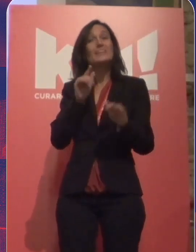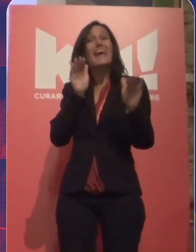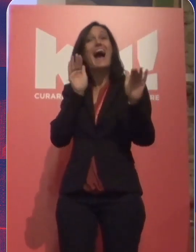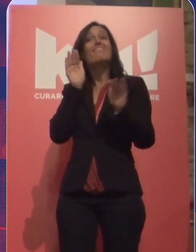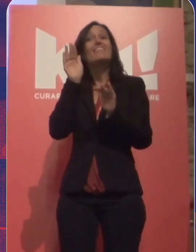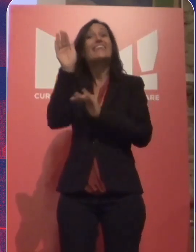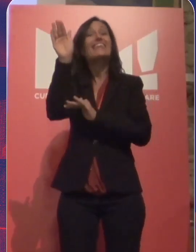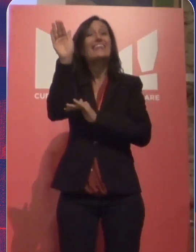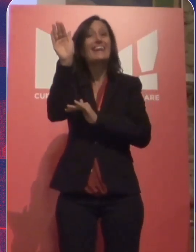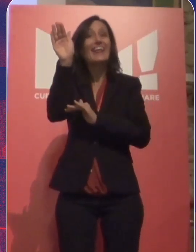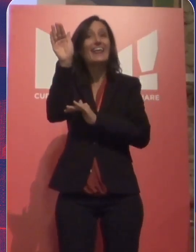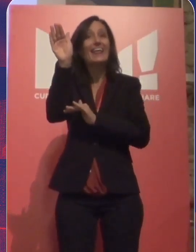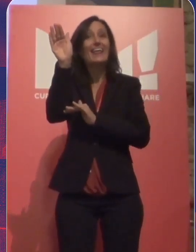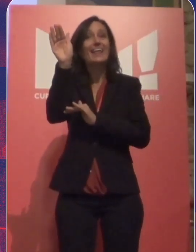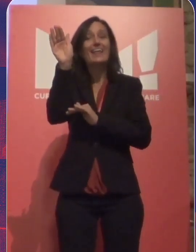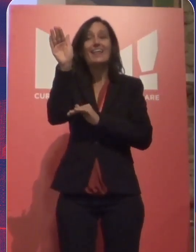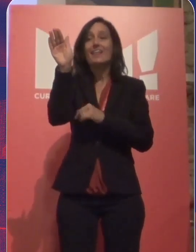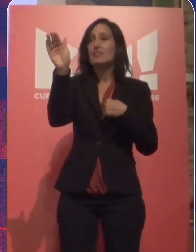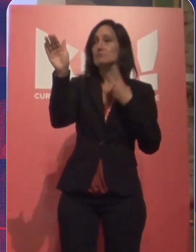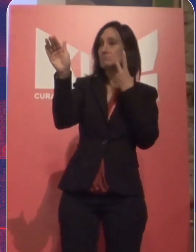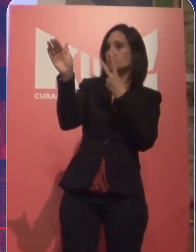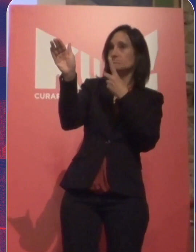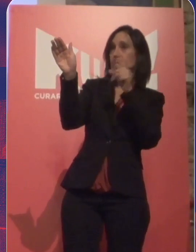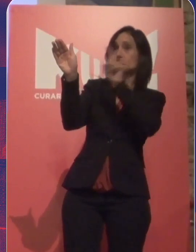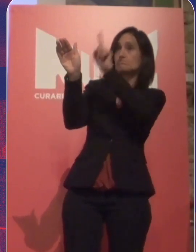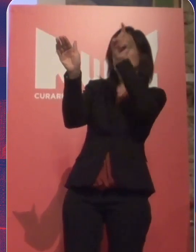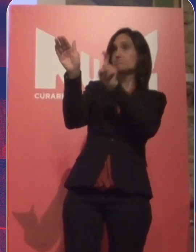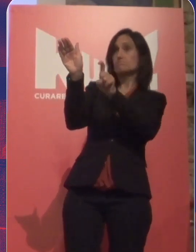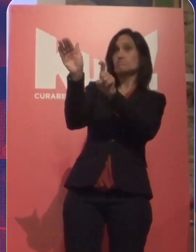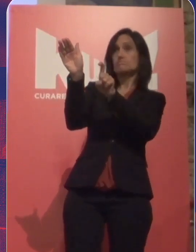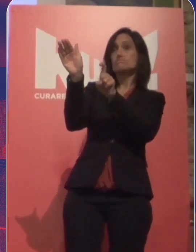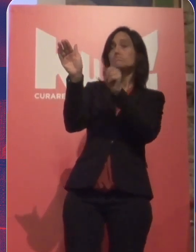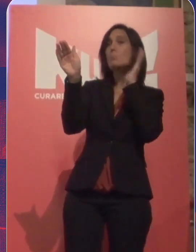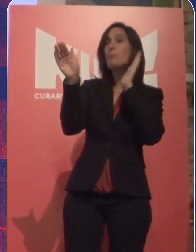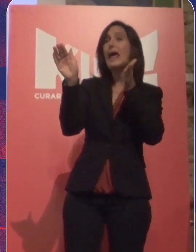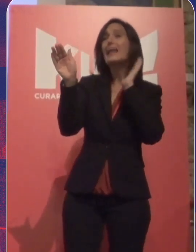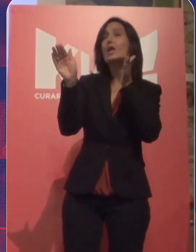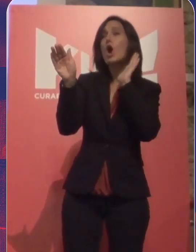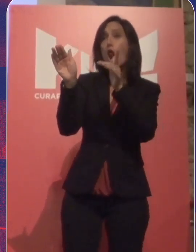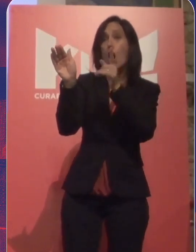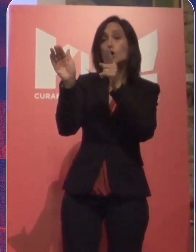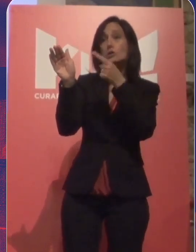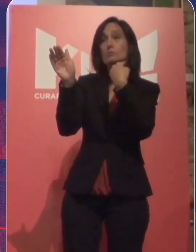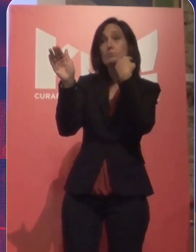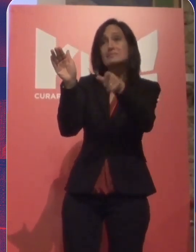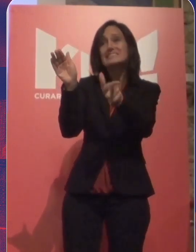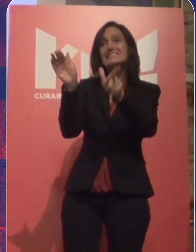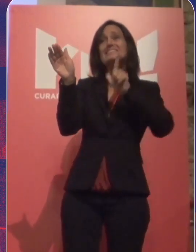un'incognita pericolosa e fonte di angoscia